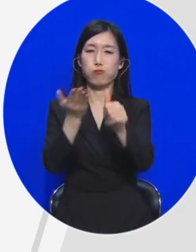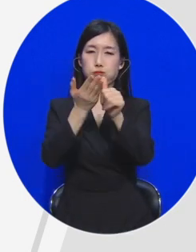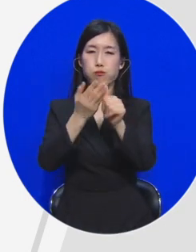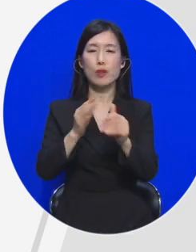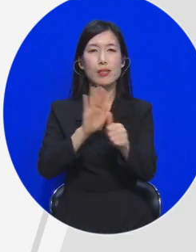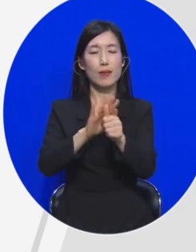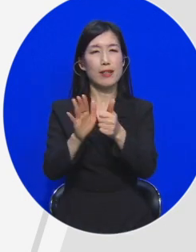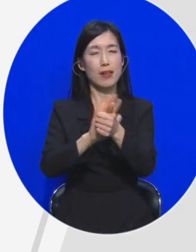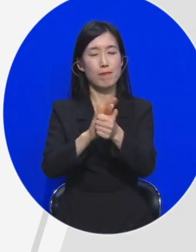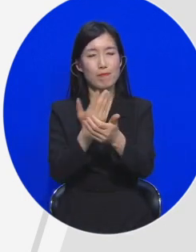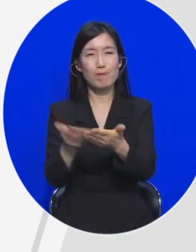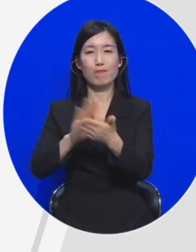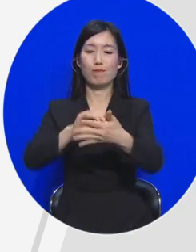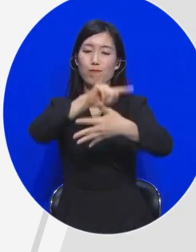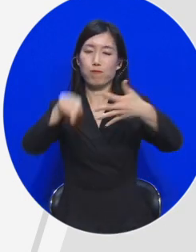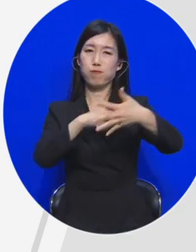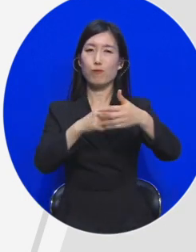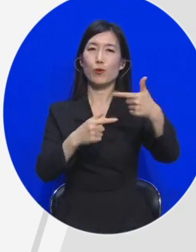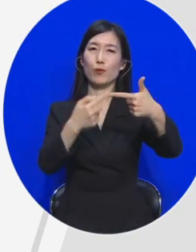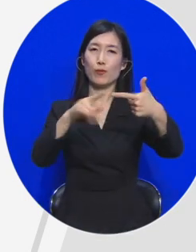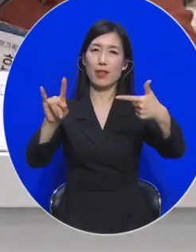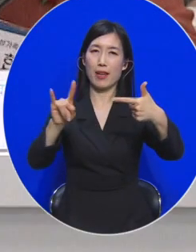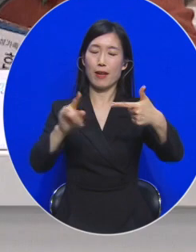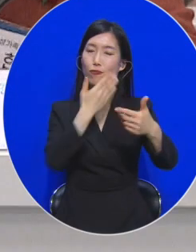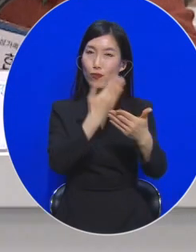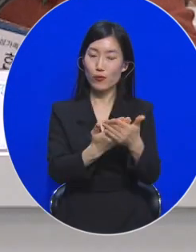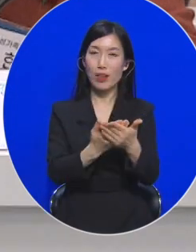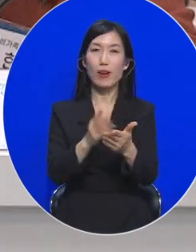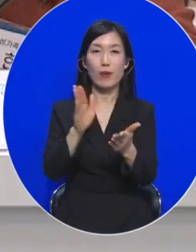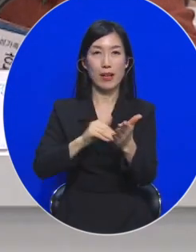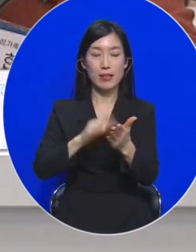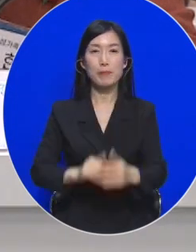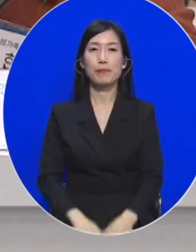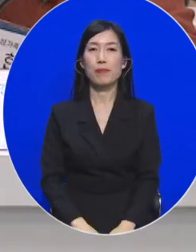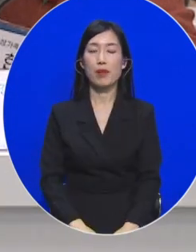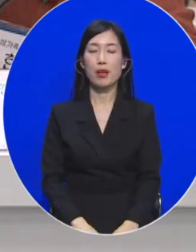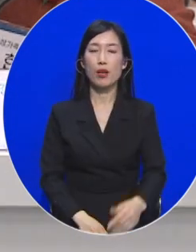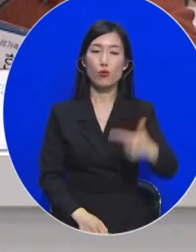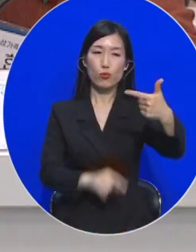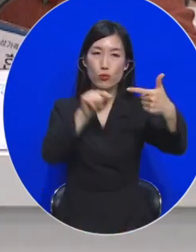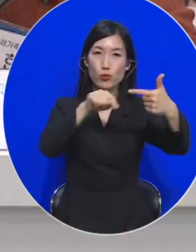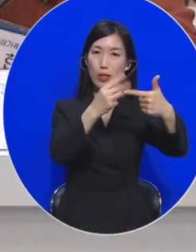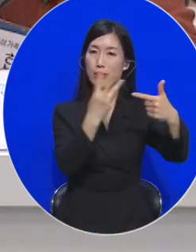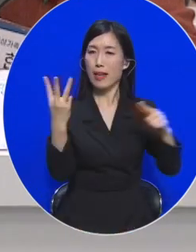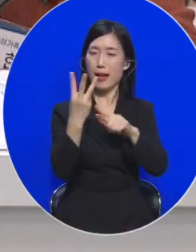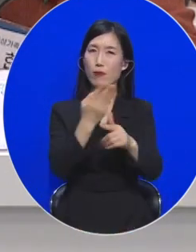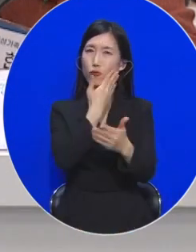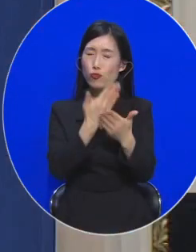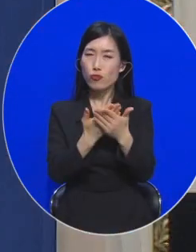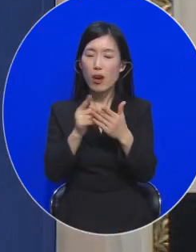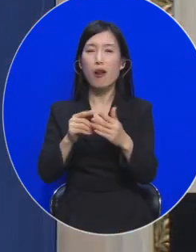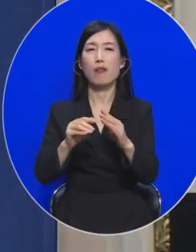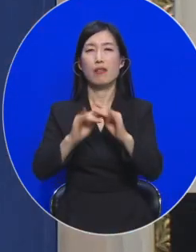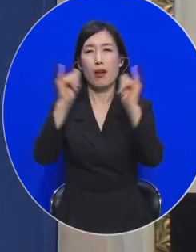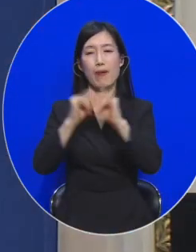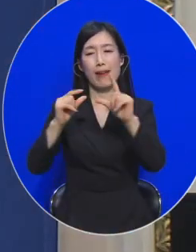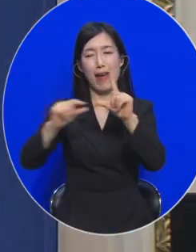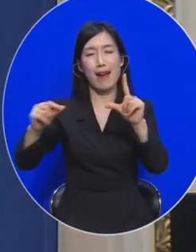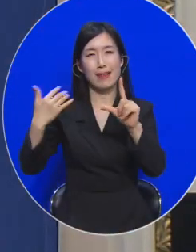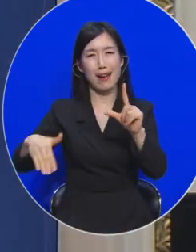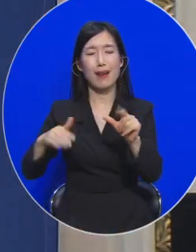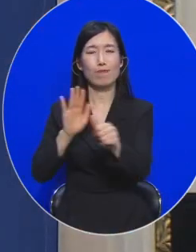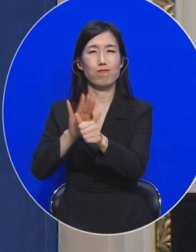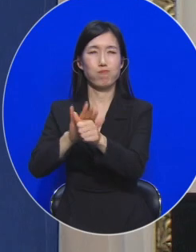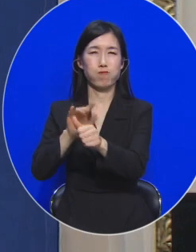인프라이 혁신 등을 6대 핵심과제로 설정했습니다 6대 심가제 중 절반인 세계과제를 약자 복지에 집중한만큼 사회적